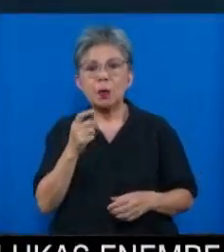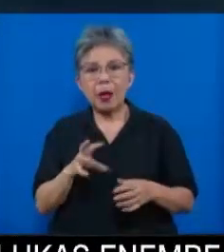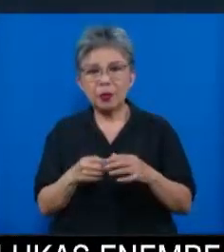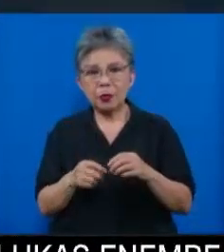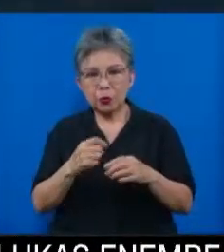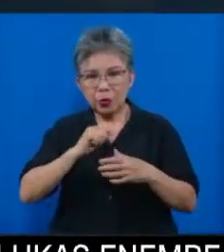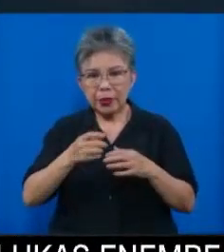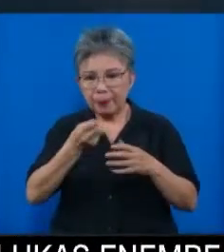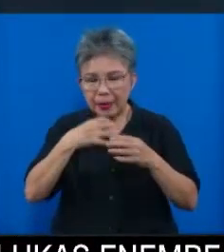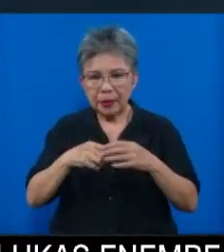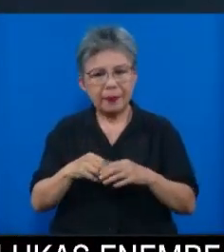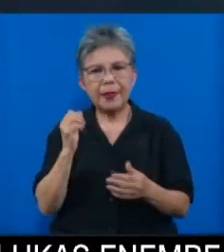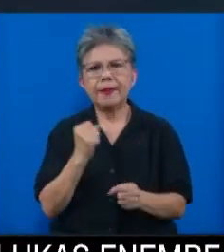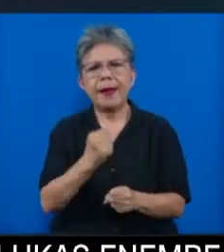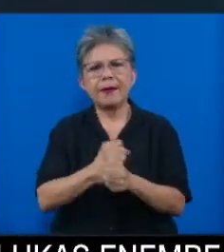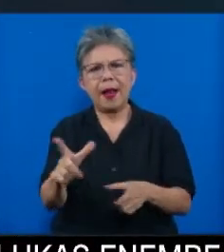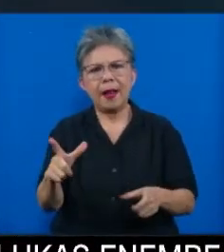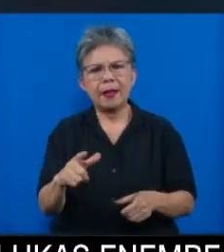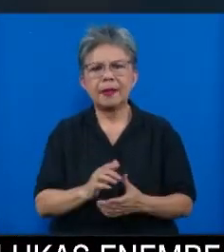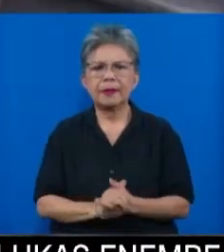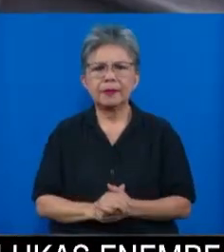kunci tersebut, tetapi gagal.